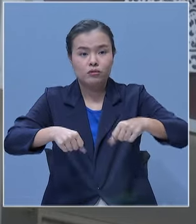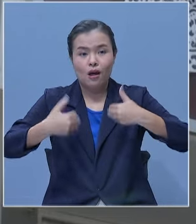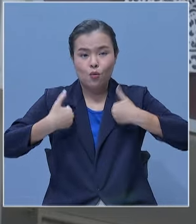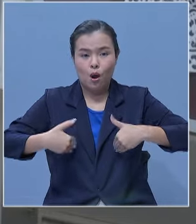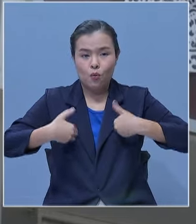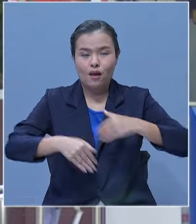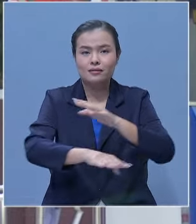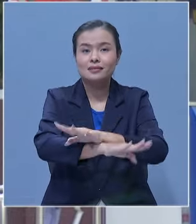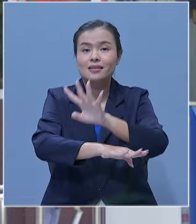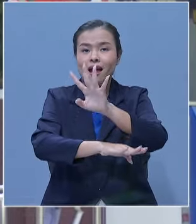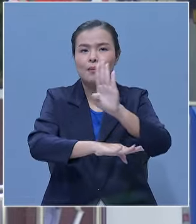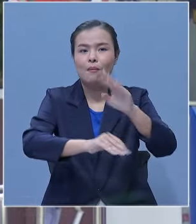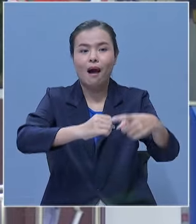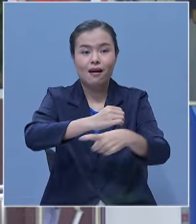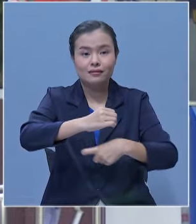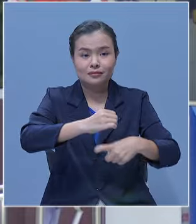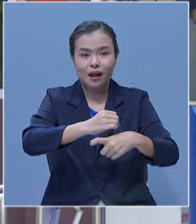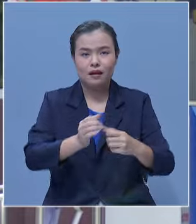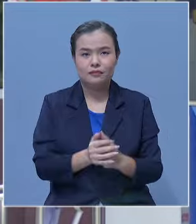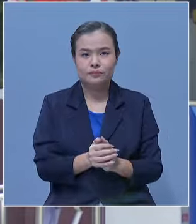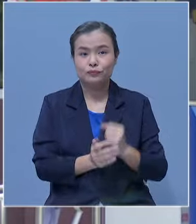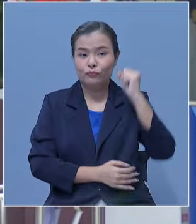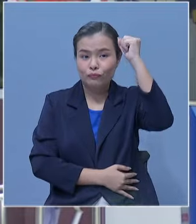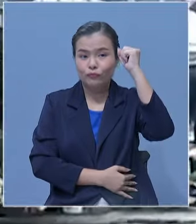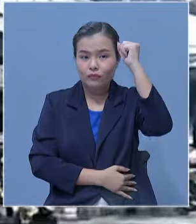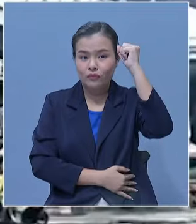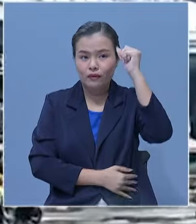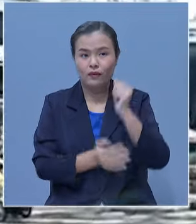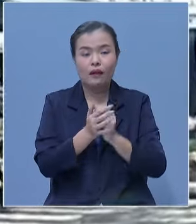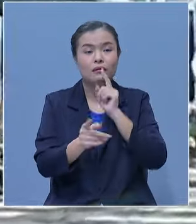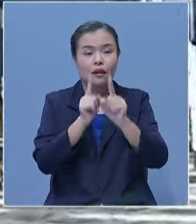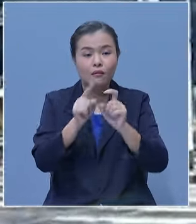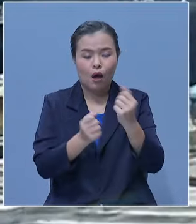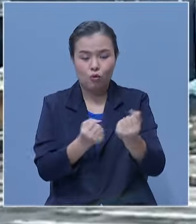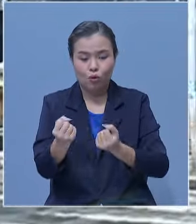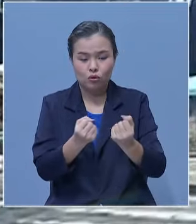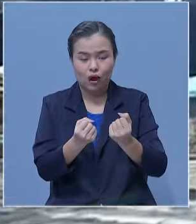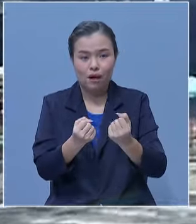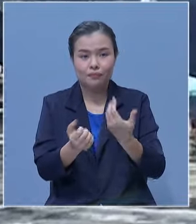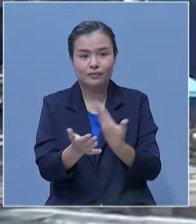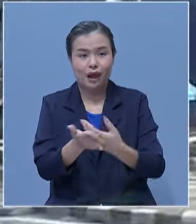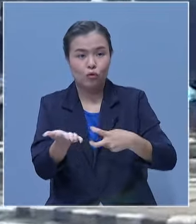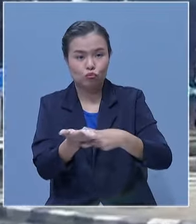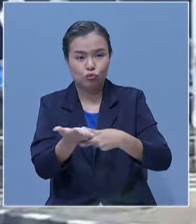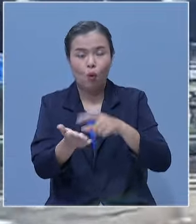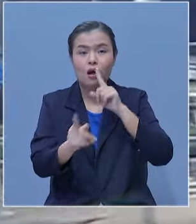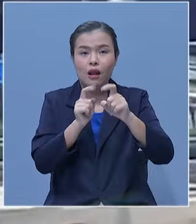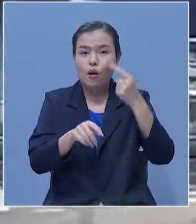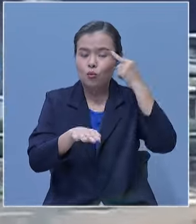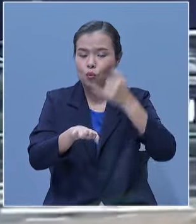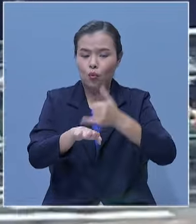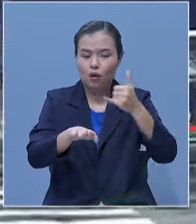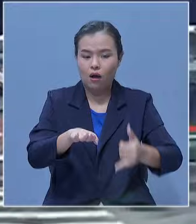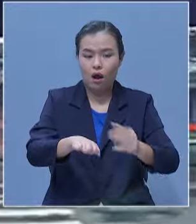ไปลงที่สี่แยกบางนาโดยสารรถประจำทางคันหนึ่งไปสอบถามคนขับและพนักงานเก็บค่าโดยสารจนรู้ว่าน้อยเนี่ยไปลงที่